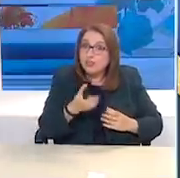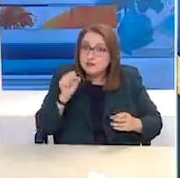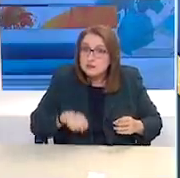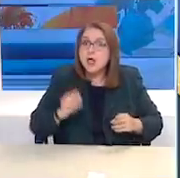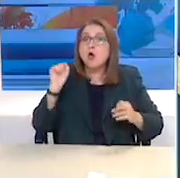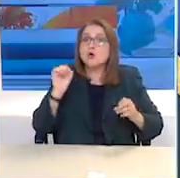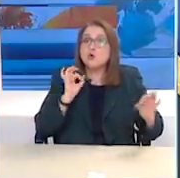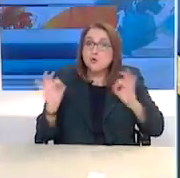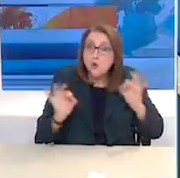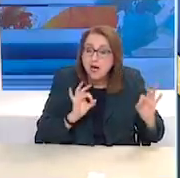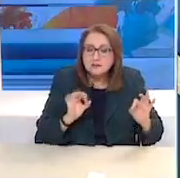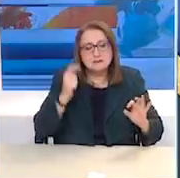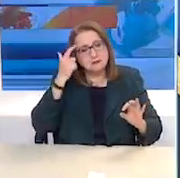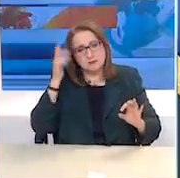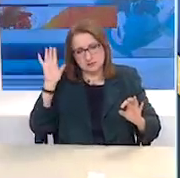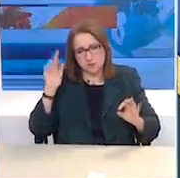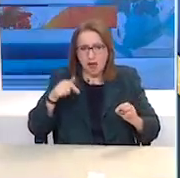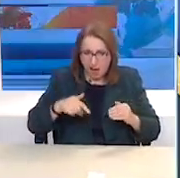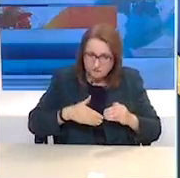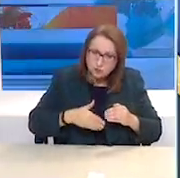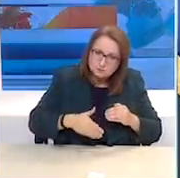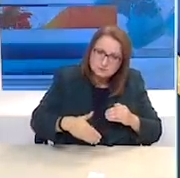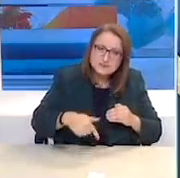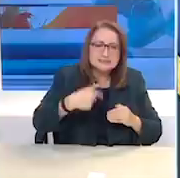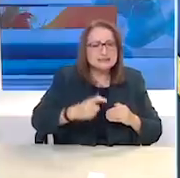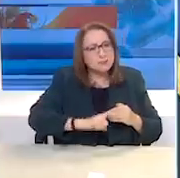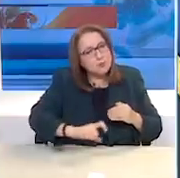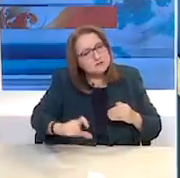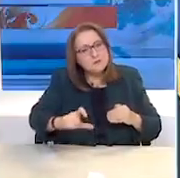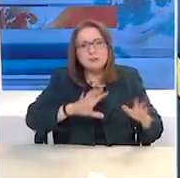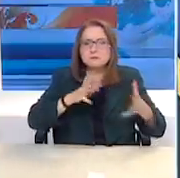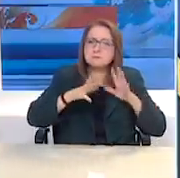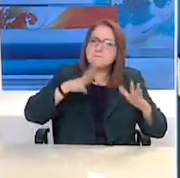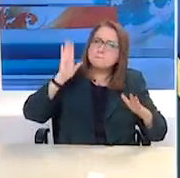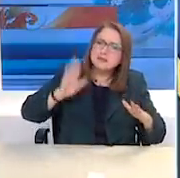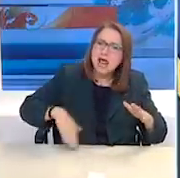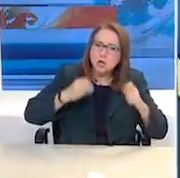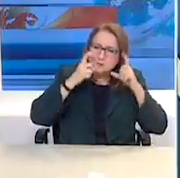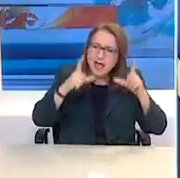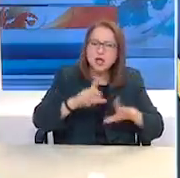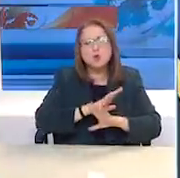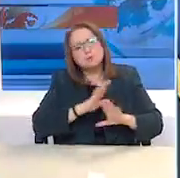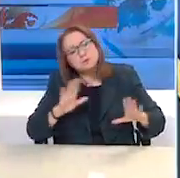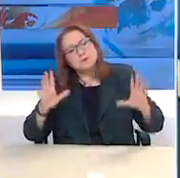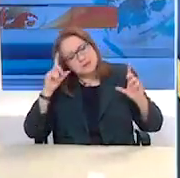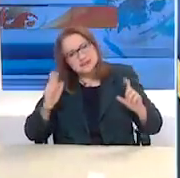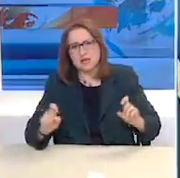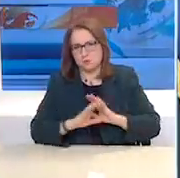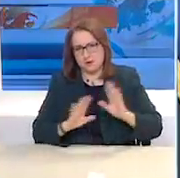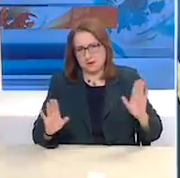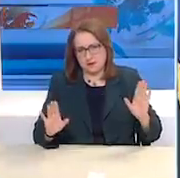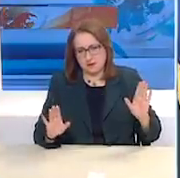τις επόμενες εβδομάδες, ίσως μέχρι το τέλος Μαΐου, να έχουμε μια καλύτερη εικόνα. Όλα αυτά λοιπόν τα παίρνει κανείς μαζί, τα